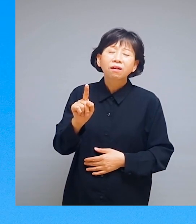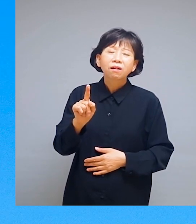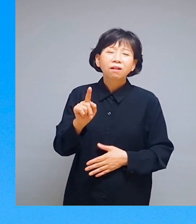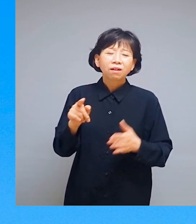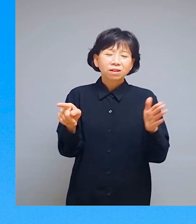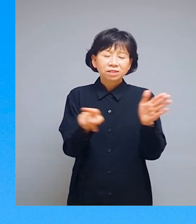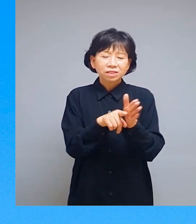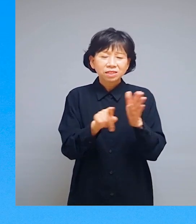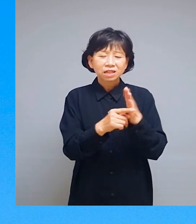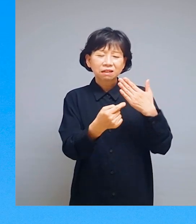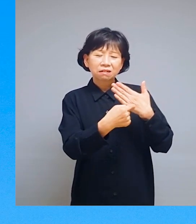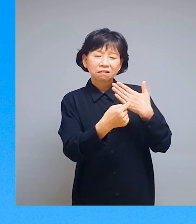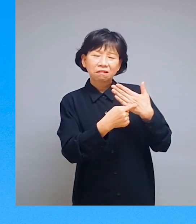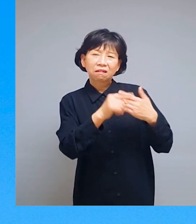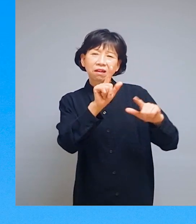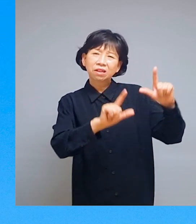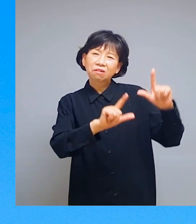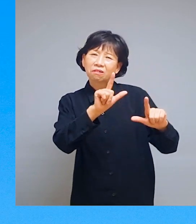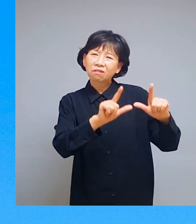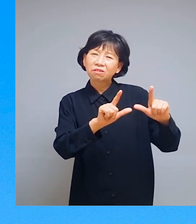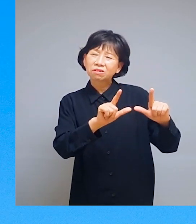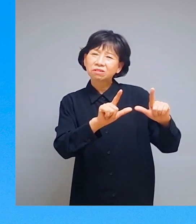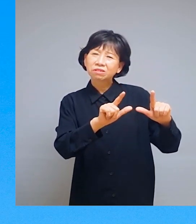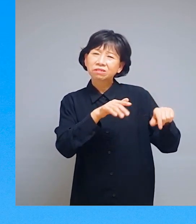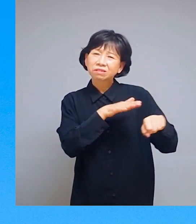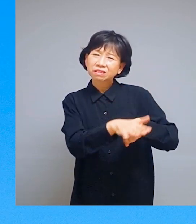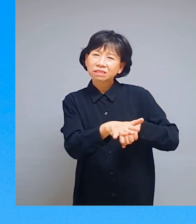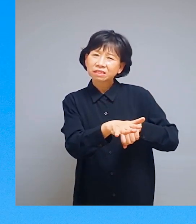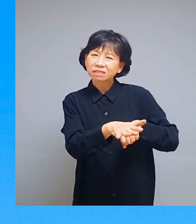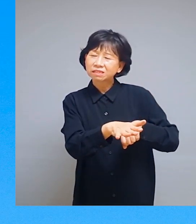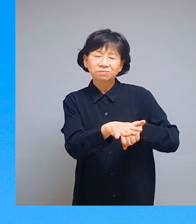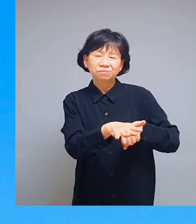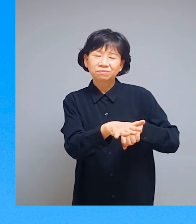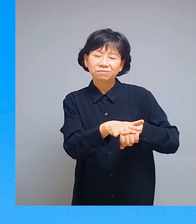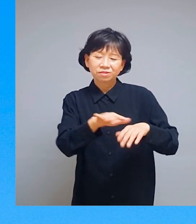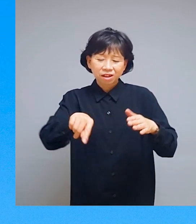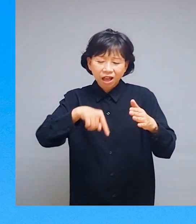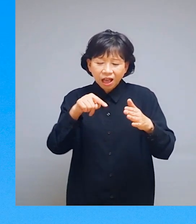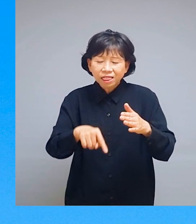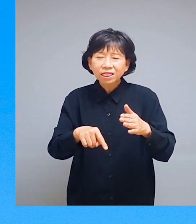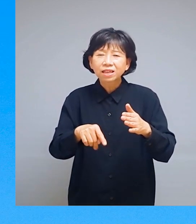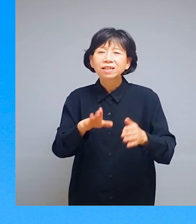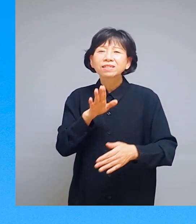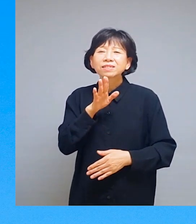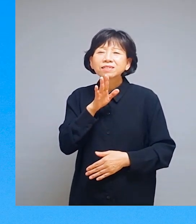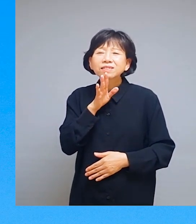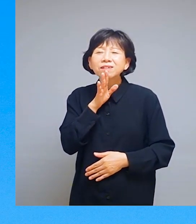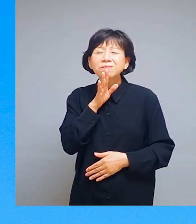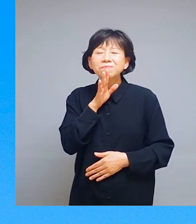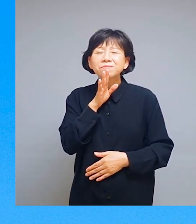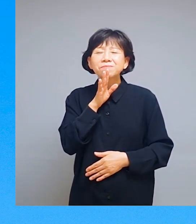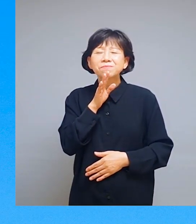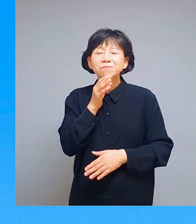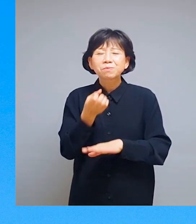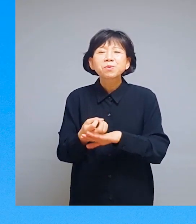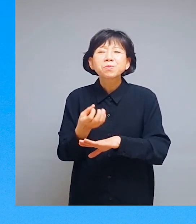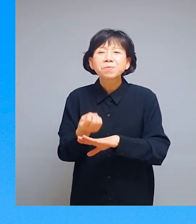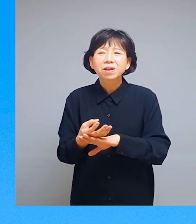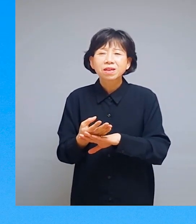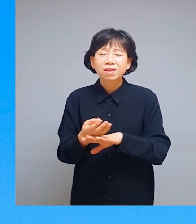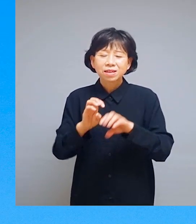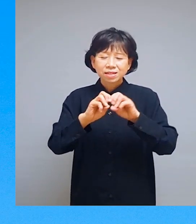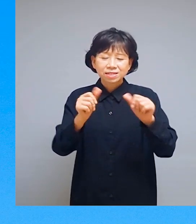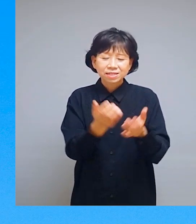신앙의 껍데기, 어떤 형식만을 취하는 게 아니고 그 속에 담겨있는, 질그릇 속에 담겨있는 누구? 보배! 질그릇